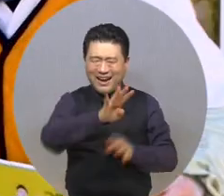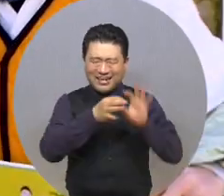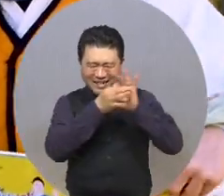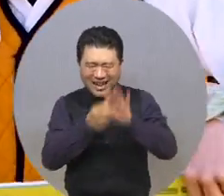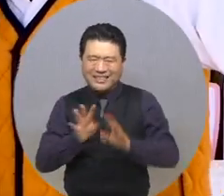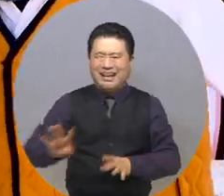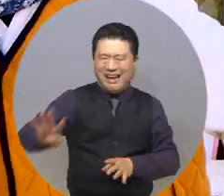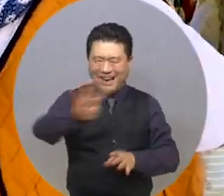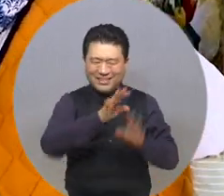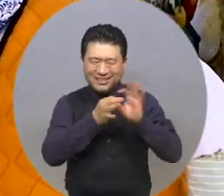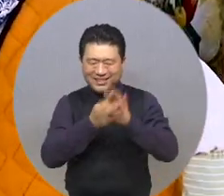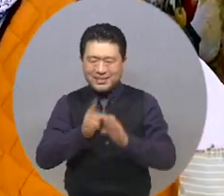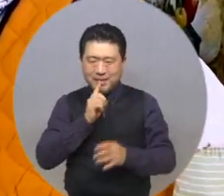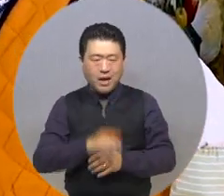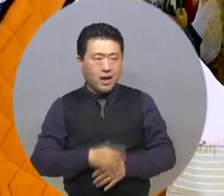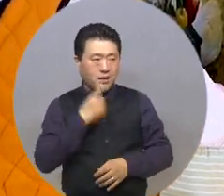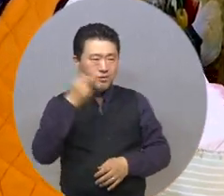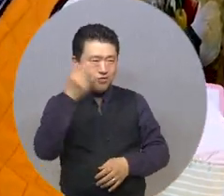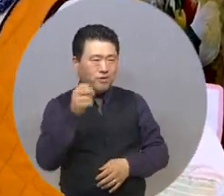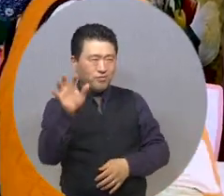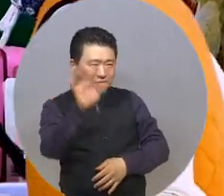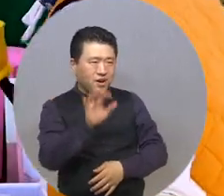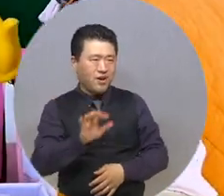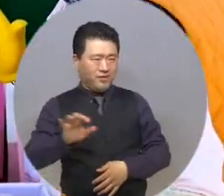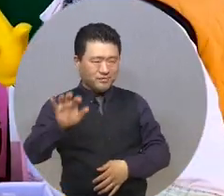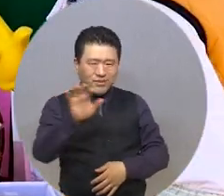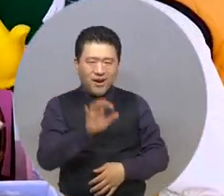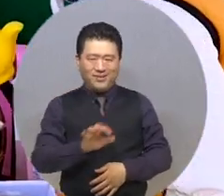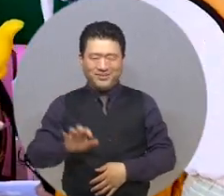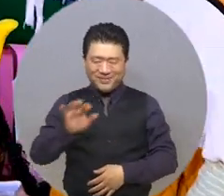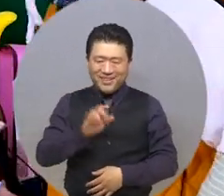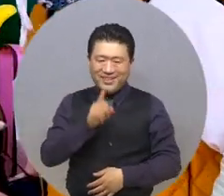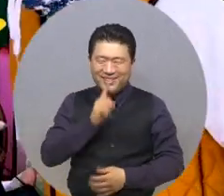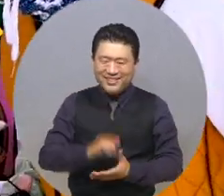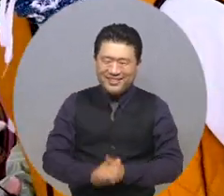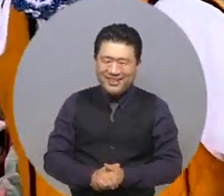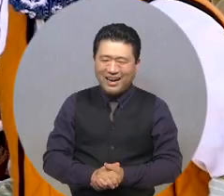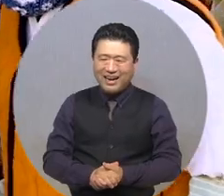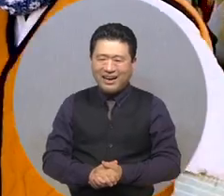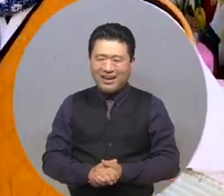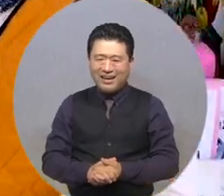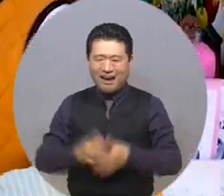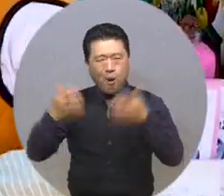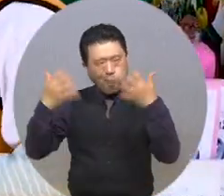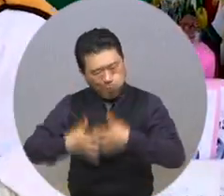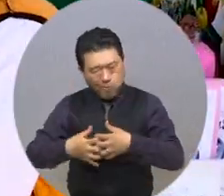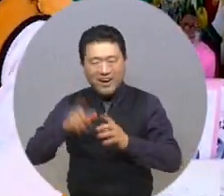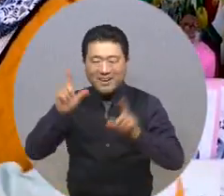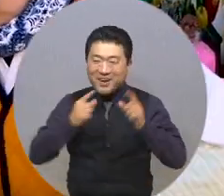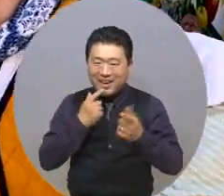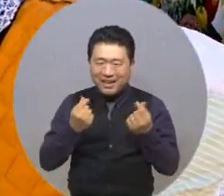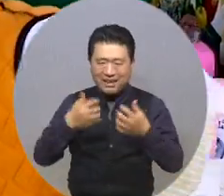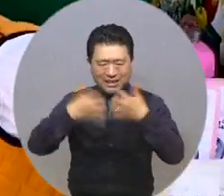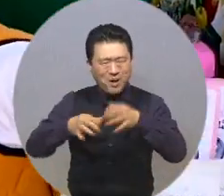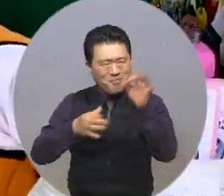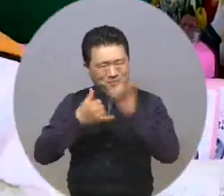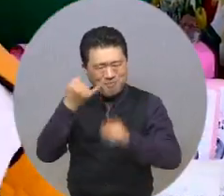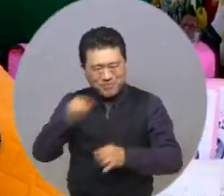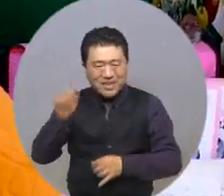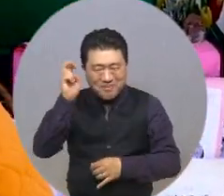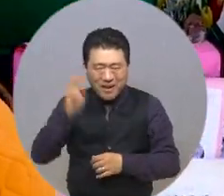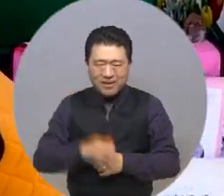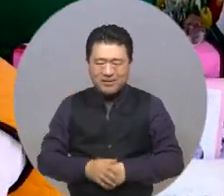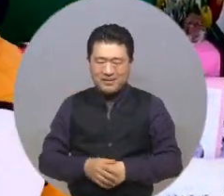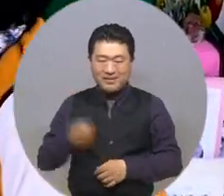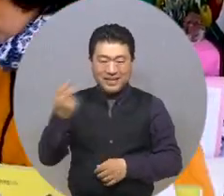야 구간 반복 들어갔네요. 네, 구간 반복. 뭐 걸렸나 봐. 자, 다시 플레이하면 어떻게 잡아? 네네에서